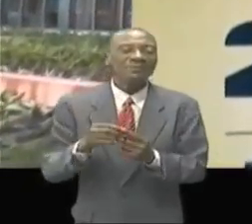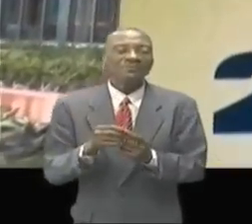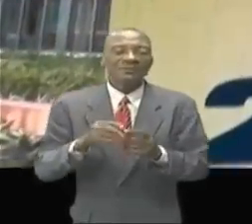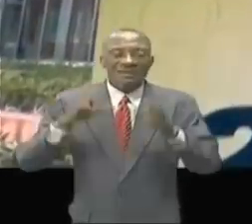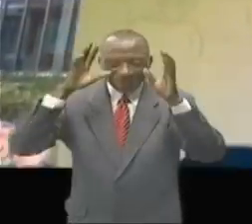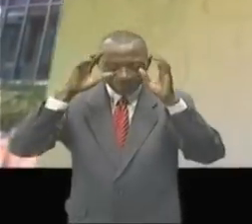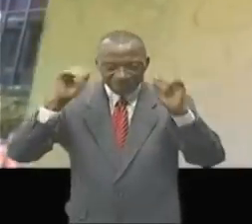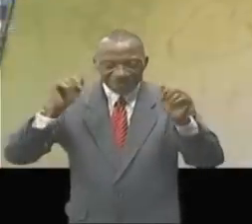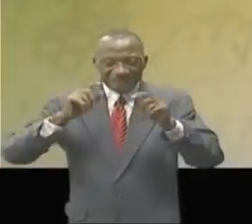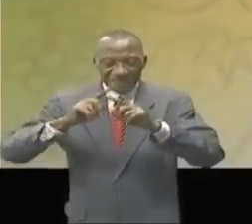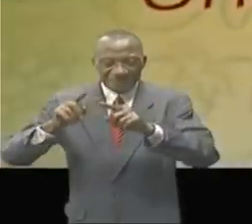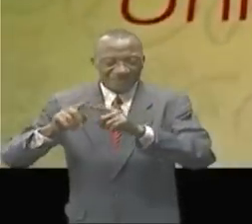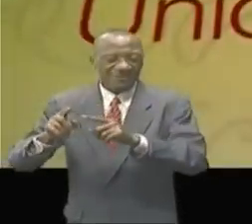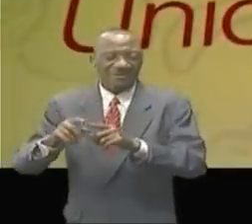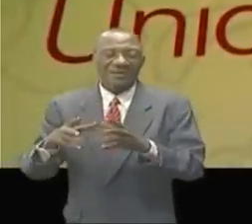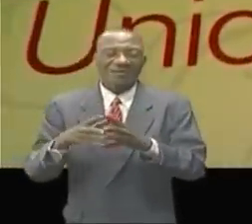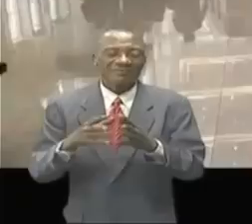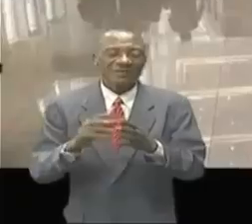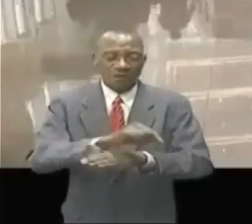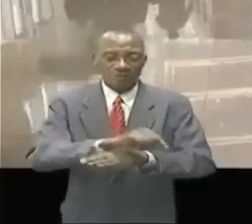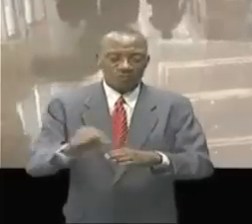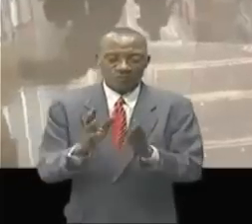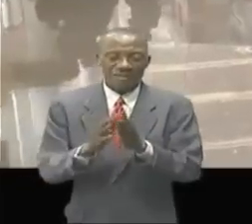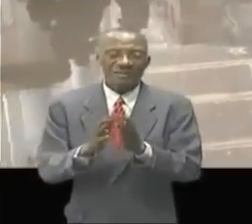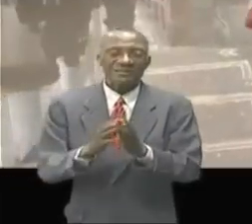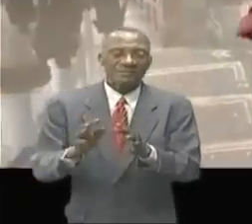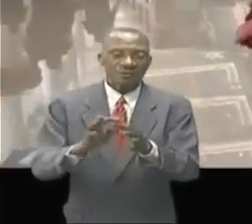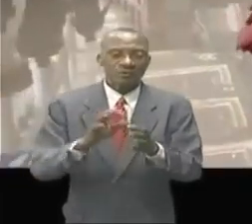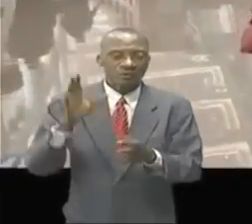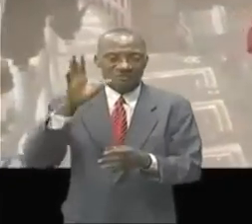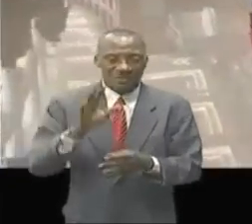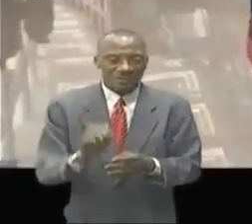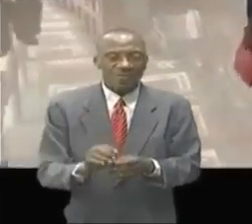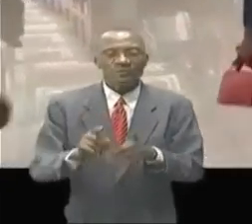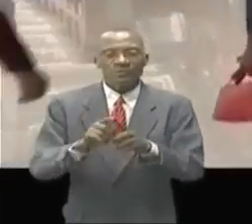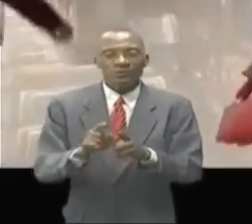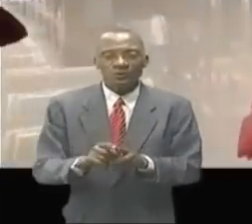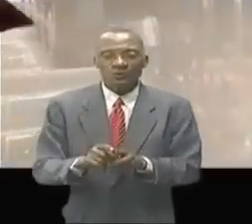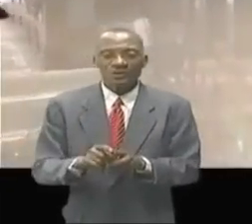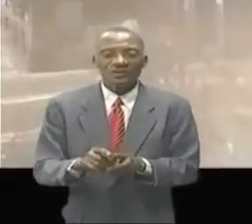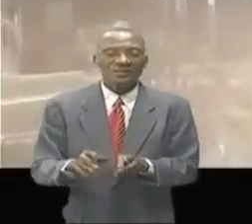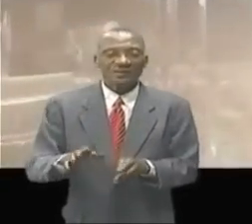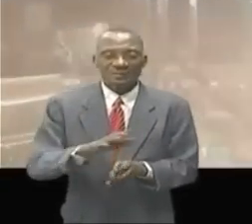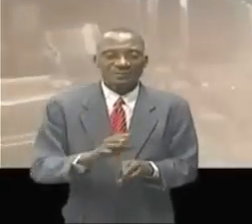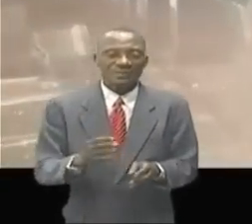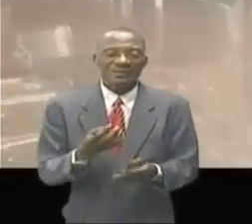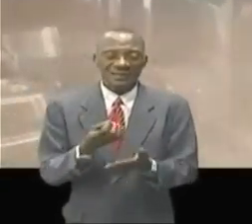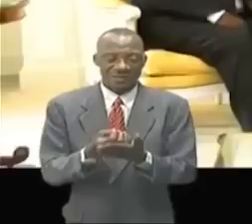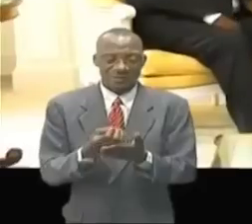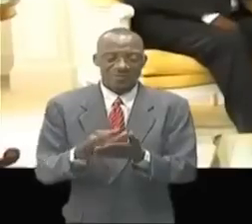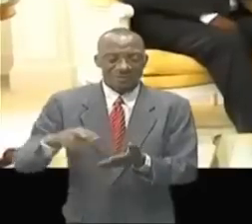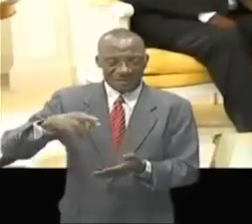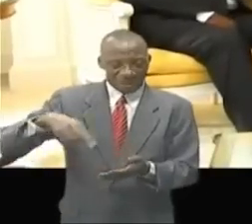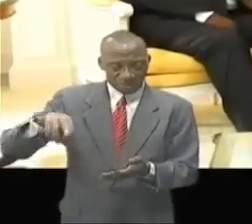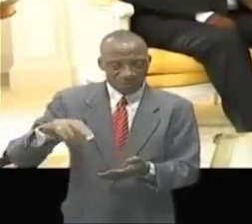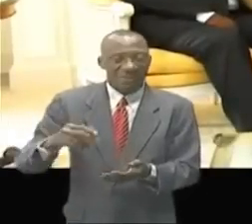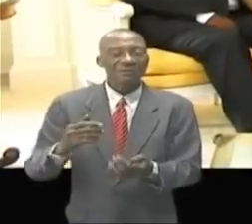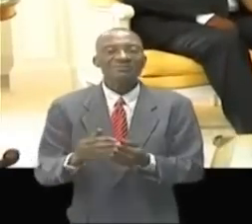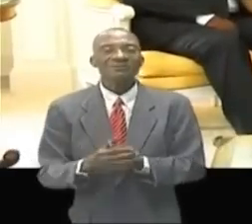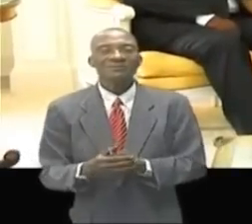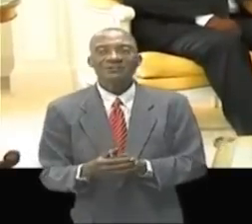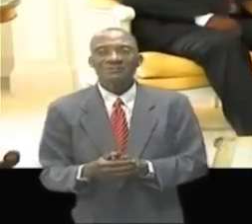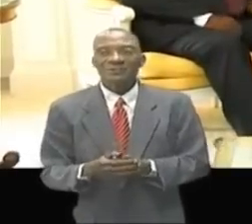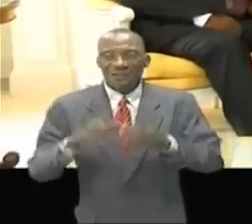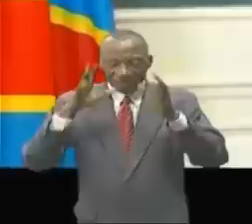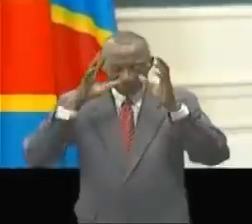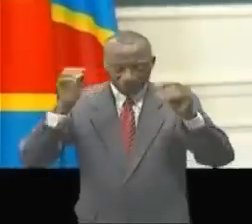forment le bureau de l'Assemblée de l'Union africaine et ceux qui président les communautés économiques régionales reconnues par l'Union africaine. Parmi eux figurent le